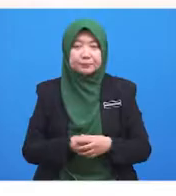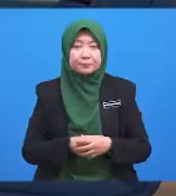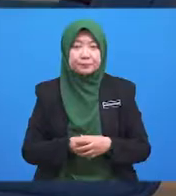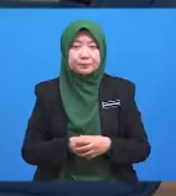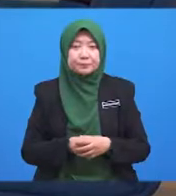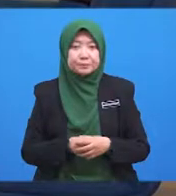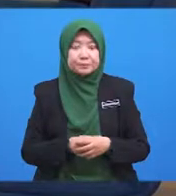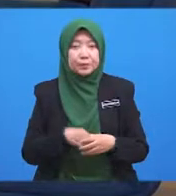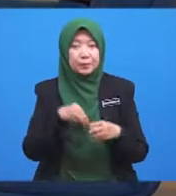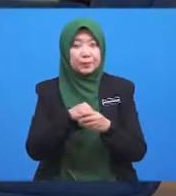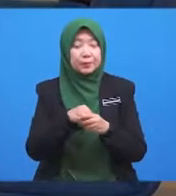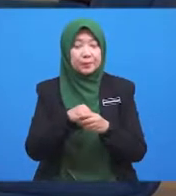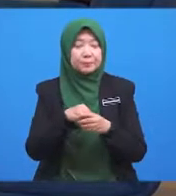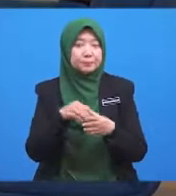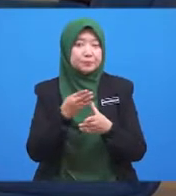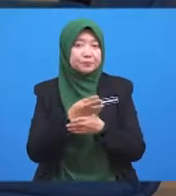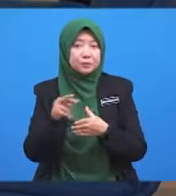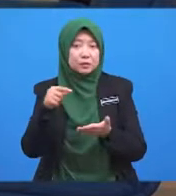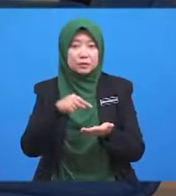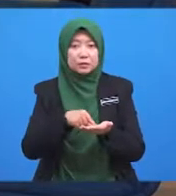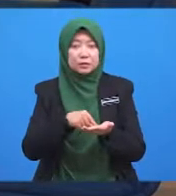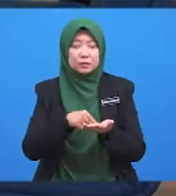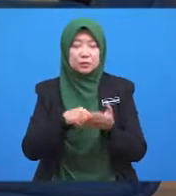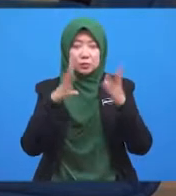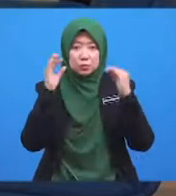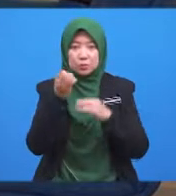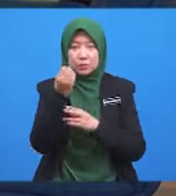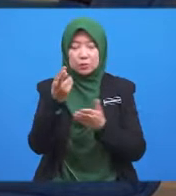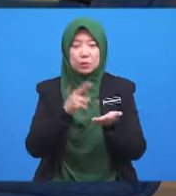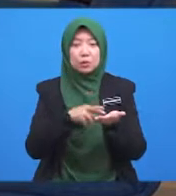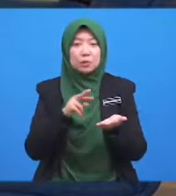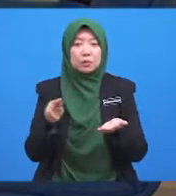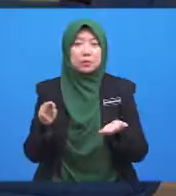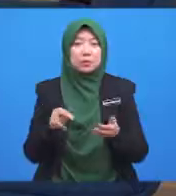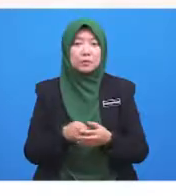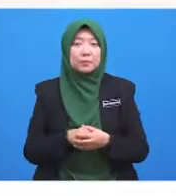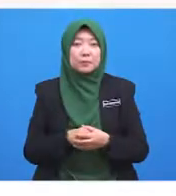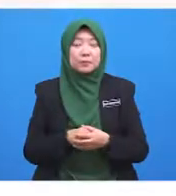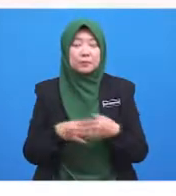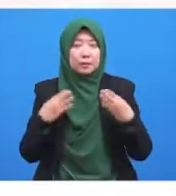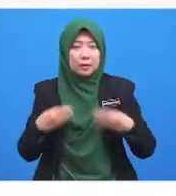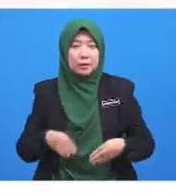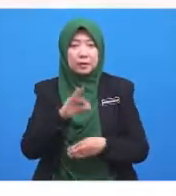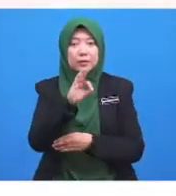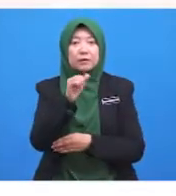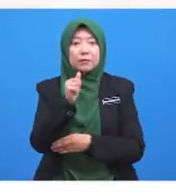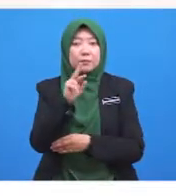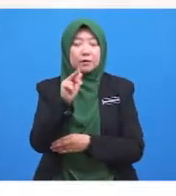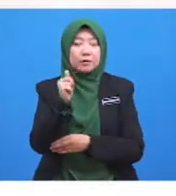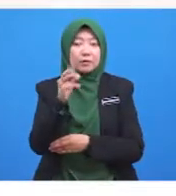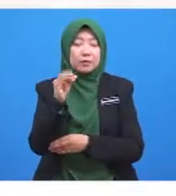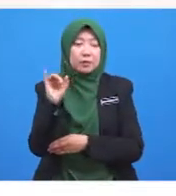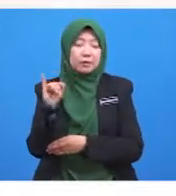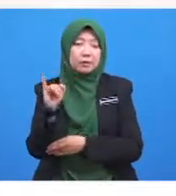Dalam segmen ini, saya akan menerangkan mengenai rawatan badan mikrofaradik. Rawatan ini menggunakan